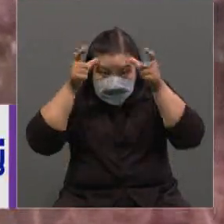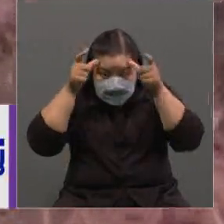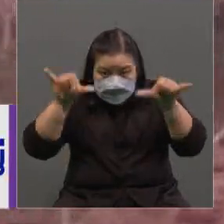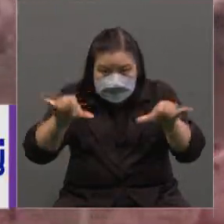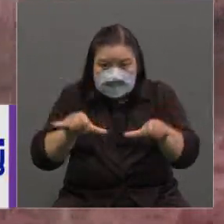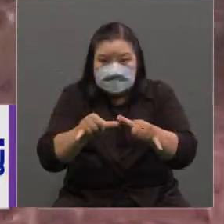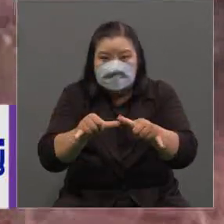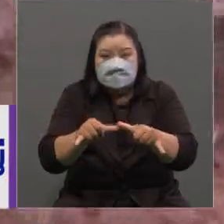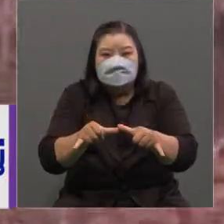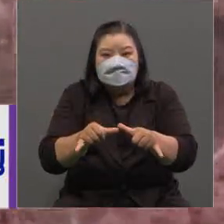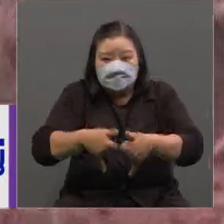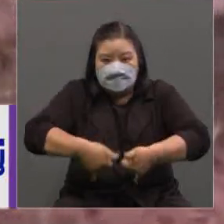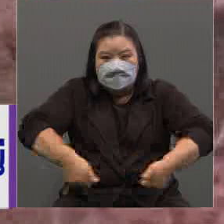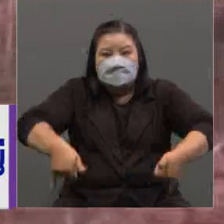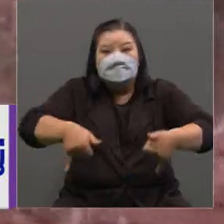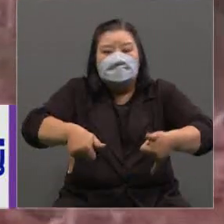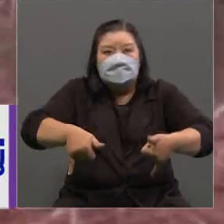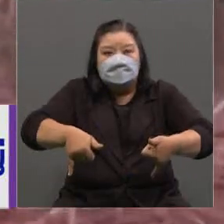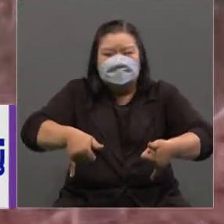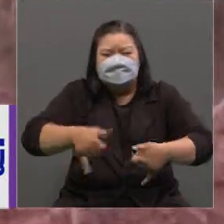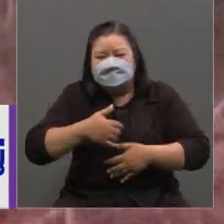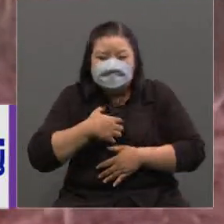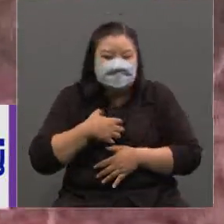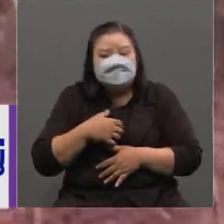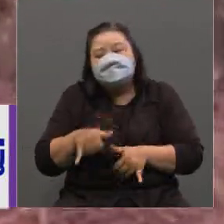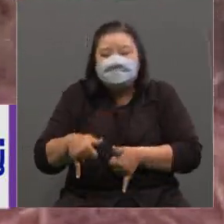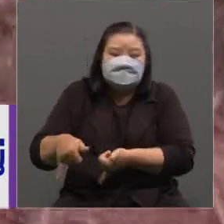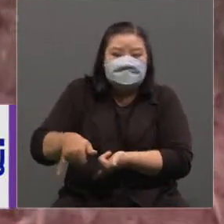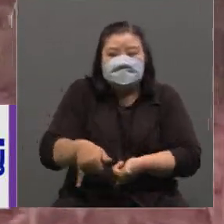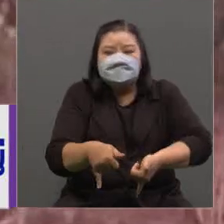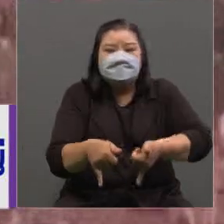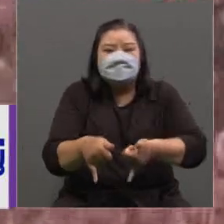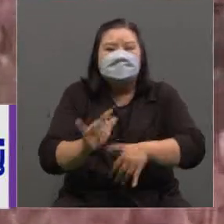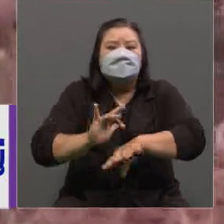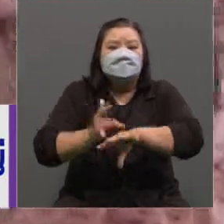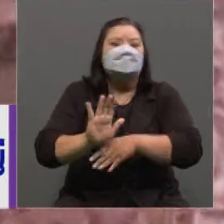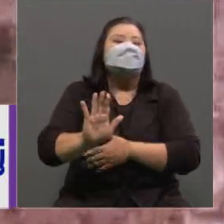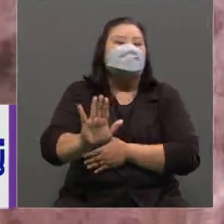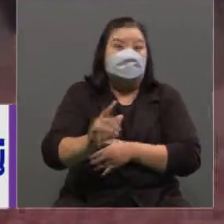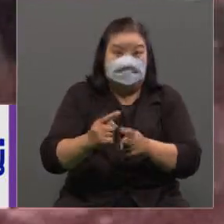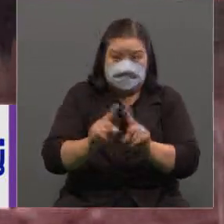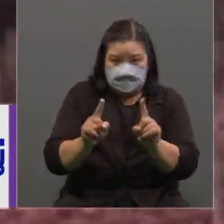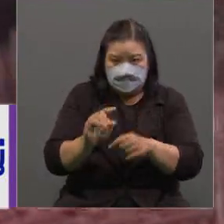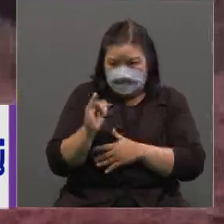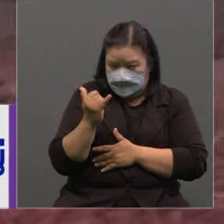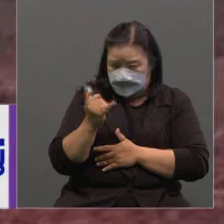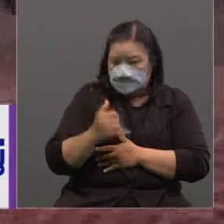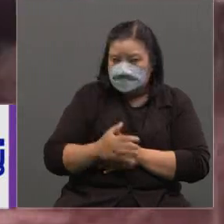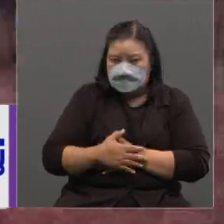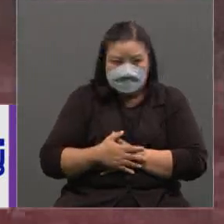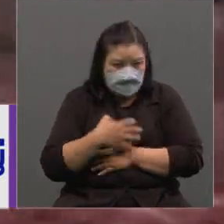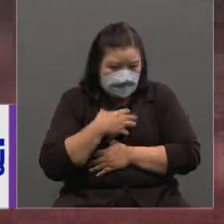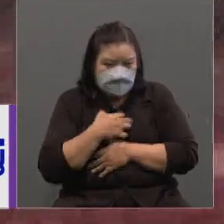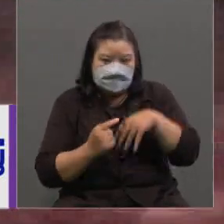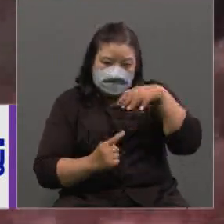แนวเขตอุทยานแห่งชาติเขาใหญ่เขาออกมาหากินตามลำคลองธรรมชาติของเขานี่แหละแต่ทีนี้มันก็เลยเป็นไปได้ที่คนที่